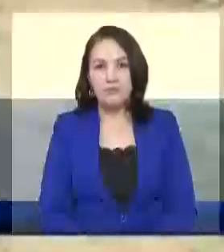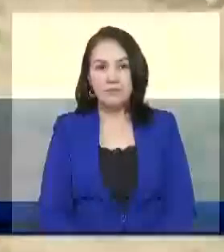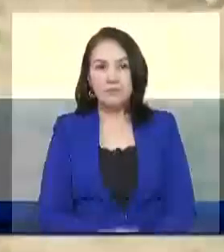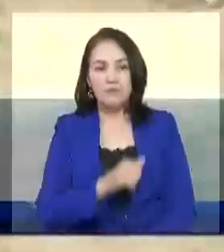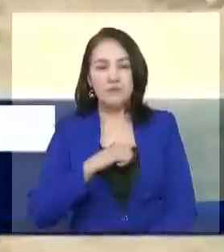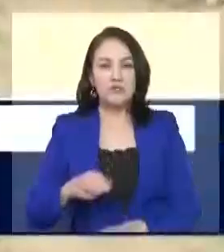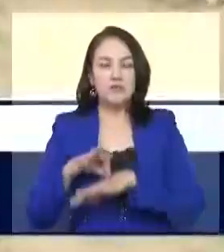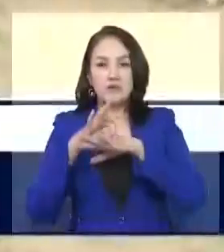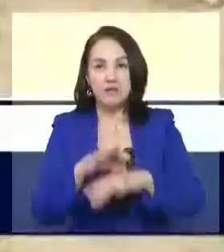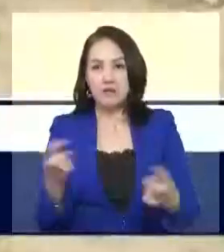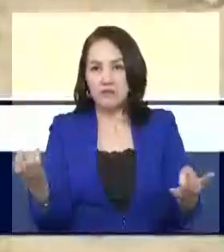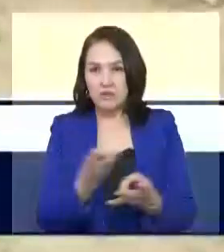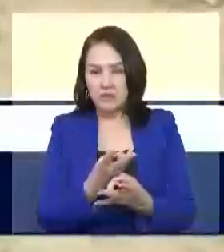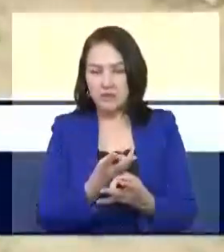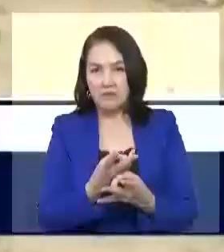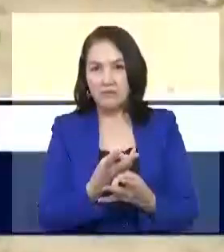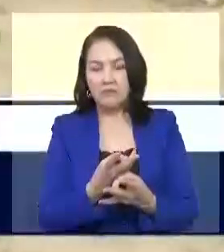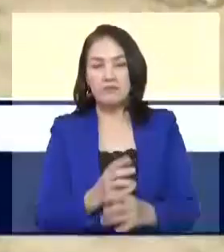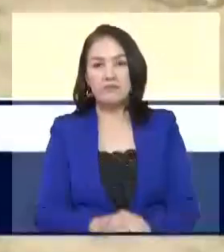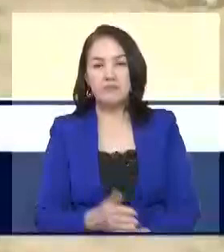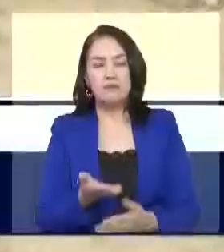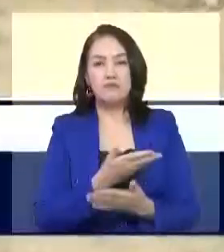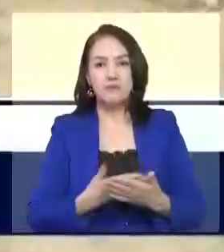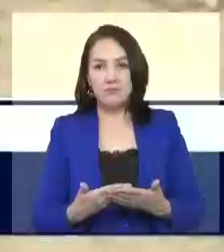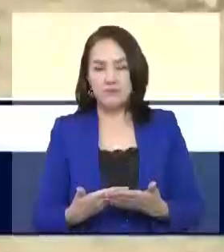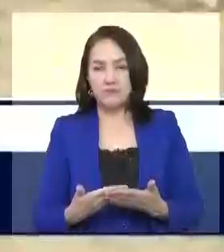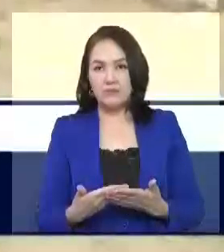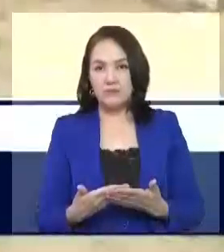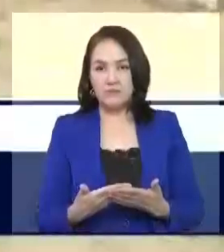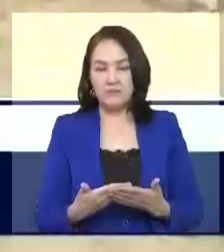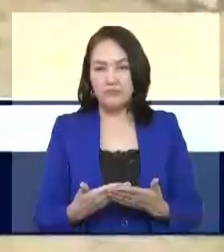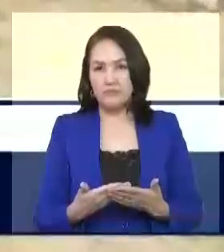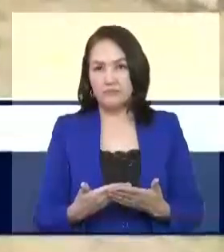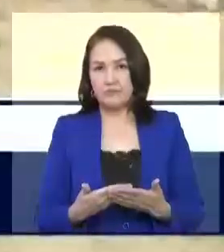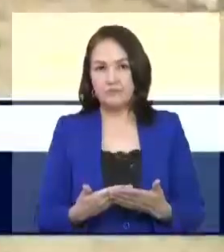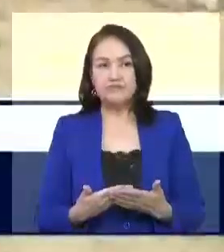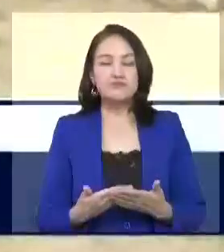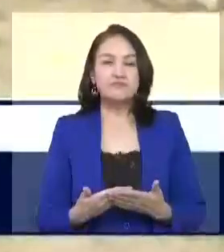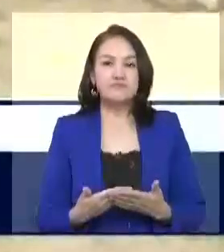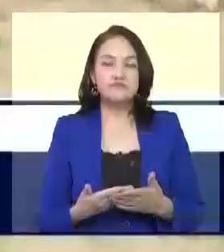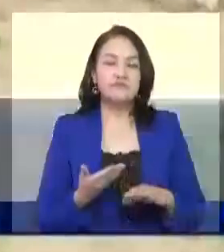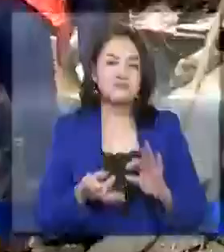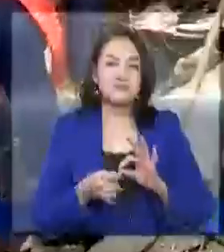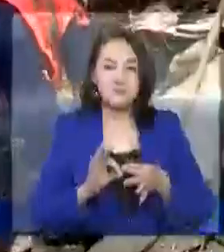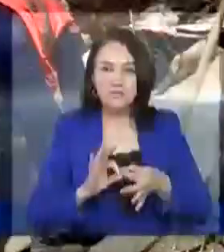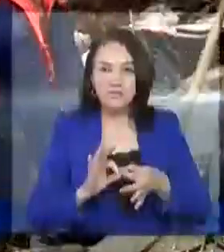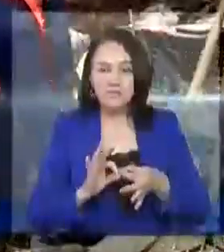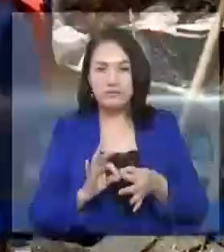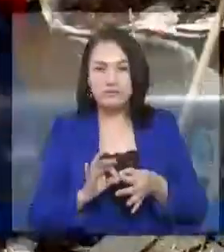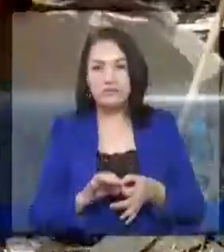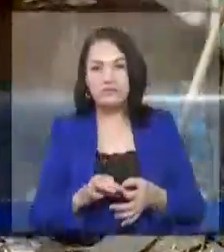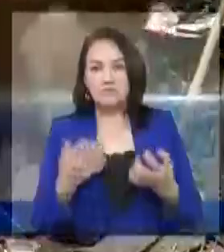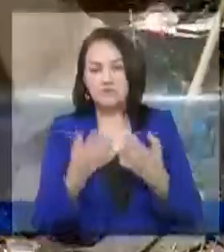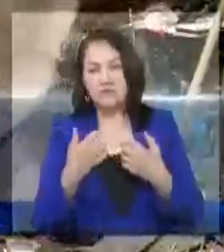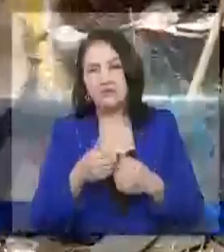Өздері шығару керек. Енді бізге қалай айтатын? Қиындау енді халық. Бытовой